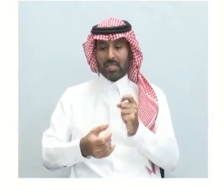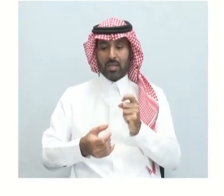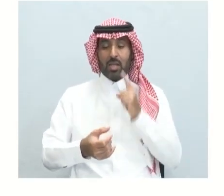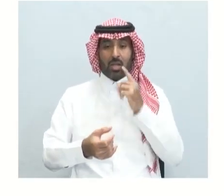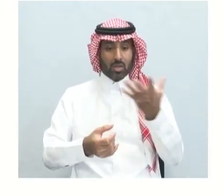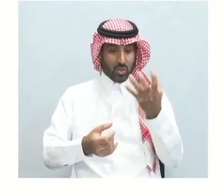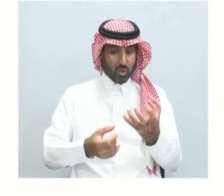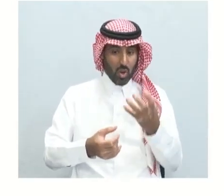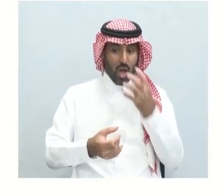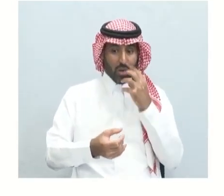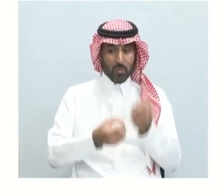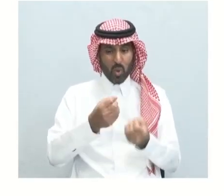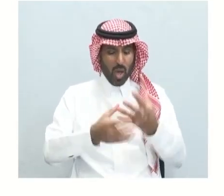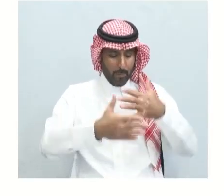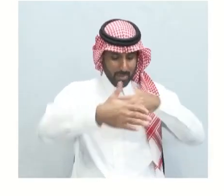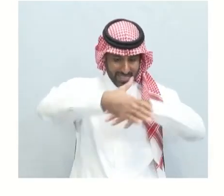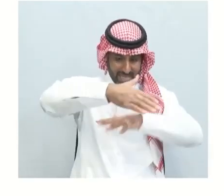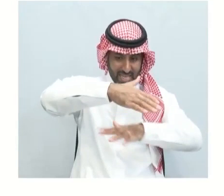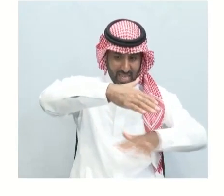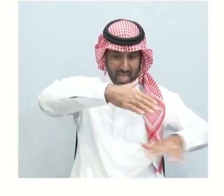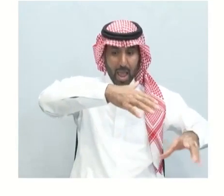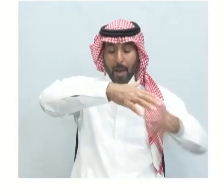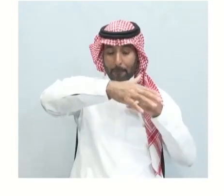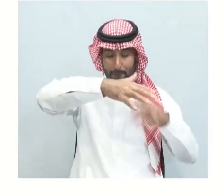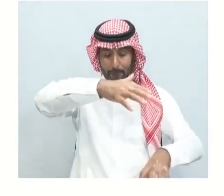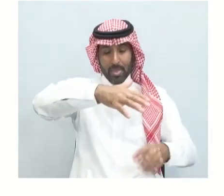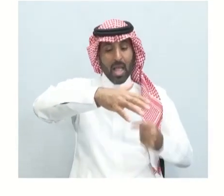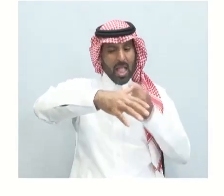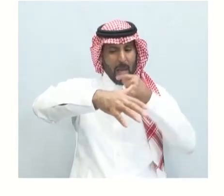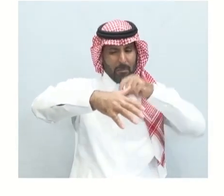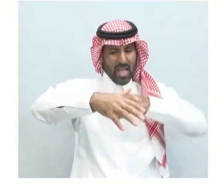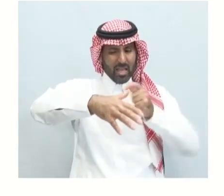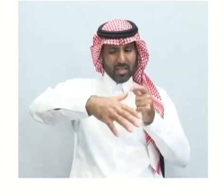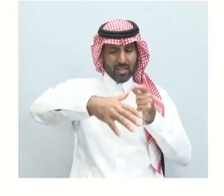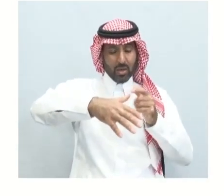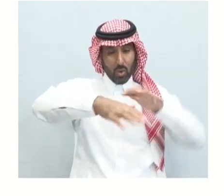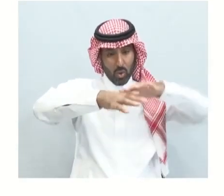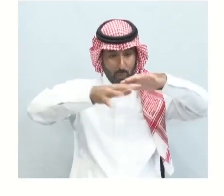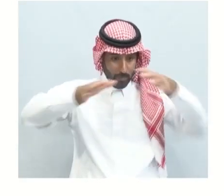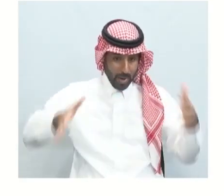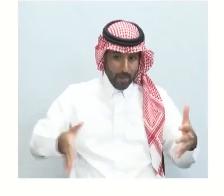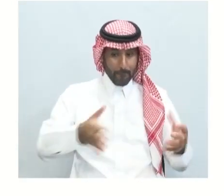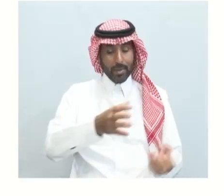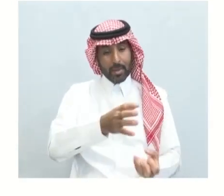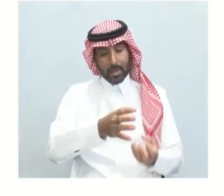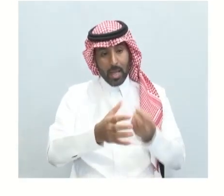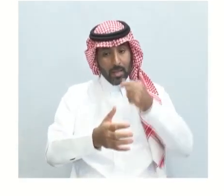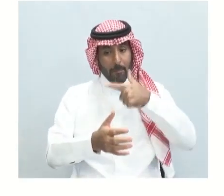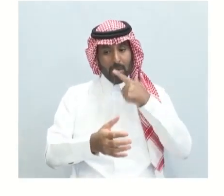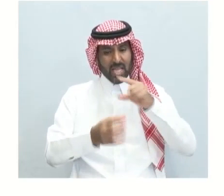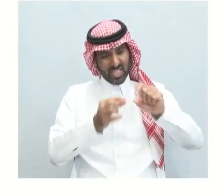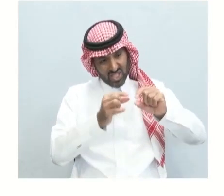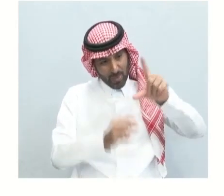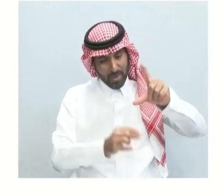صخور شعاب مرجانيه ومتبت اي املاح وقباب ملحيه يصل سمك